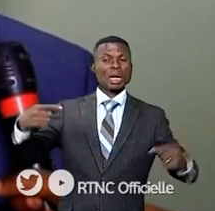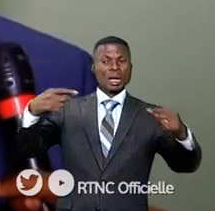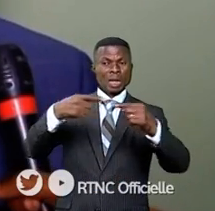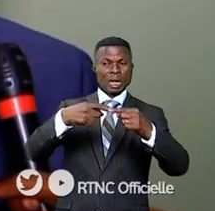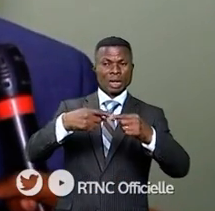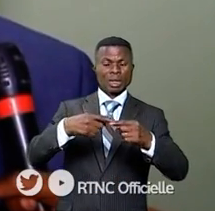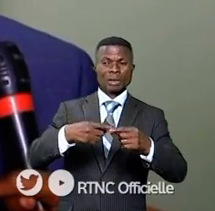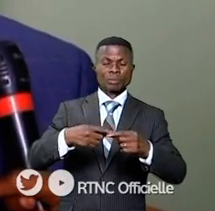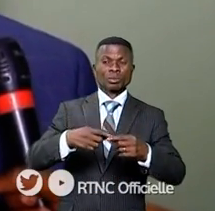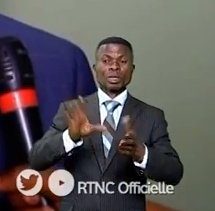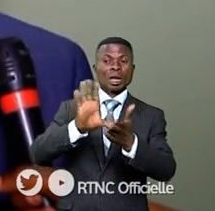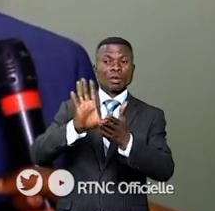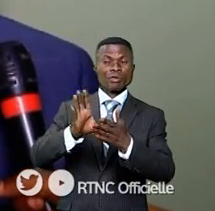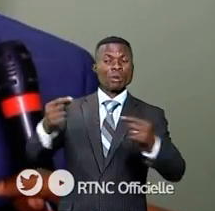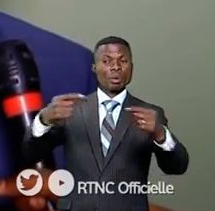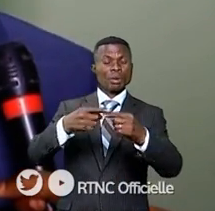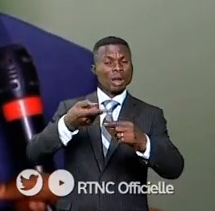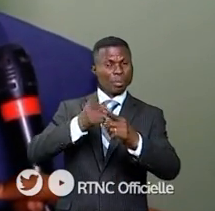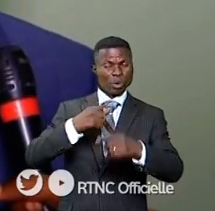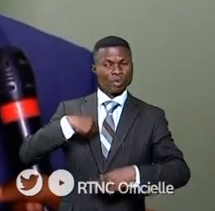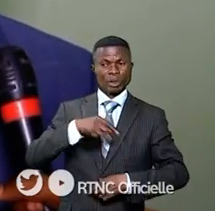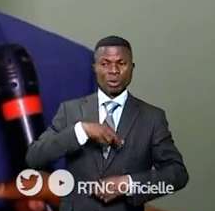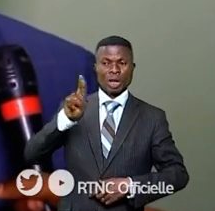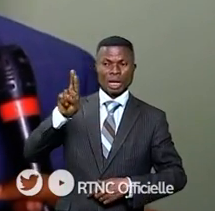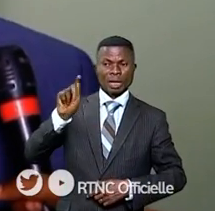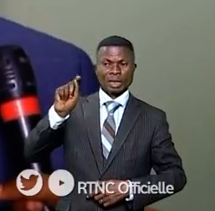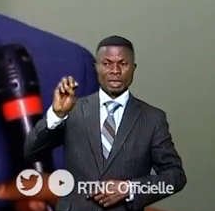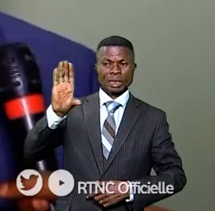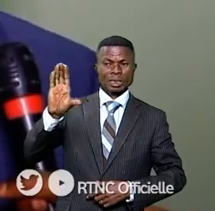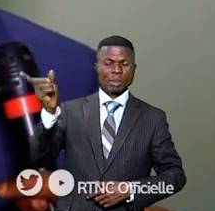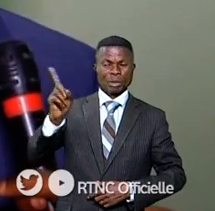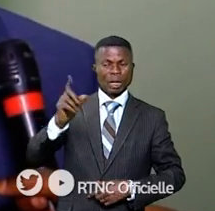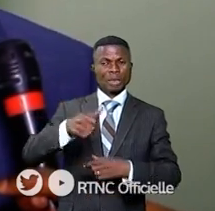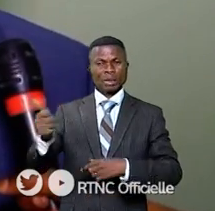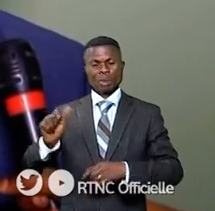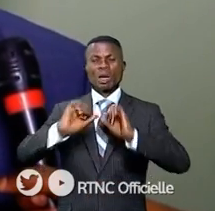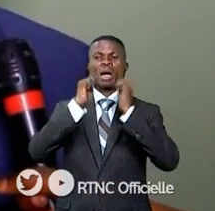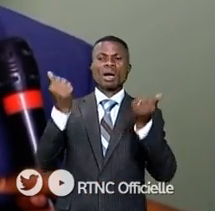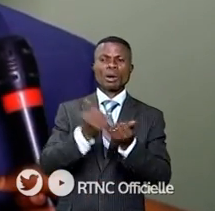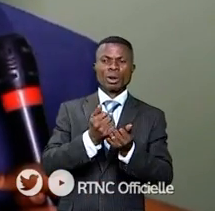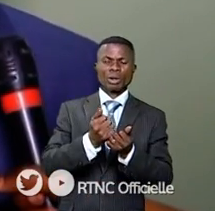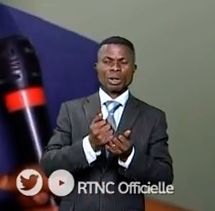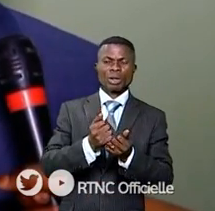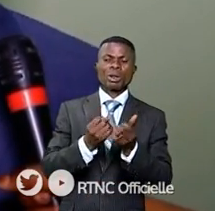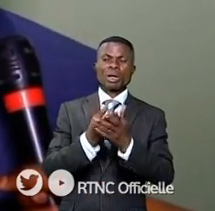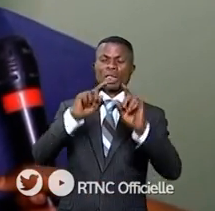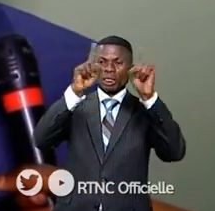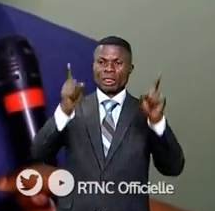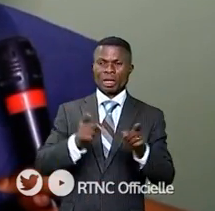le signal de ces matchs-là n'est pas produit par la RTNC, mais par l'agence de production audiovisuelle